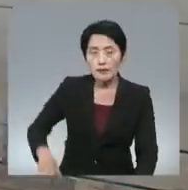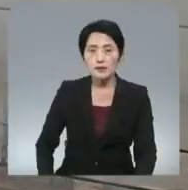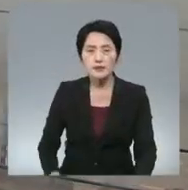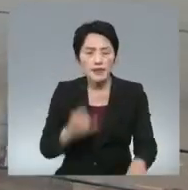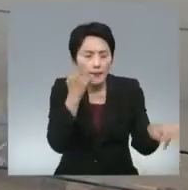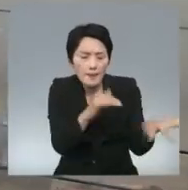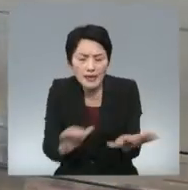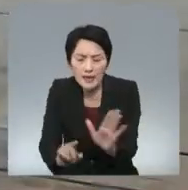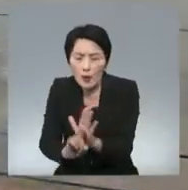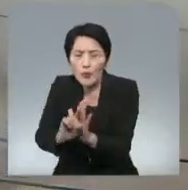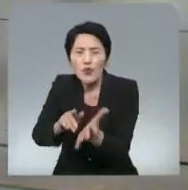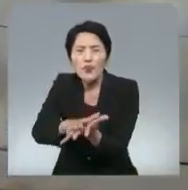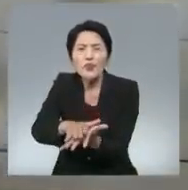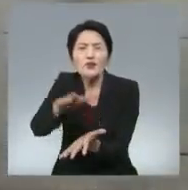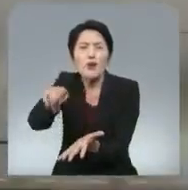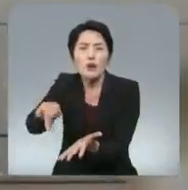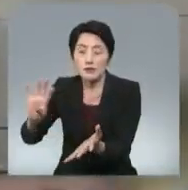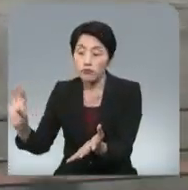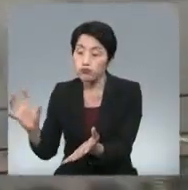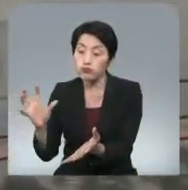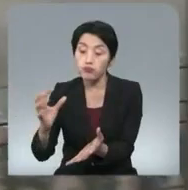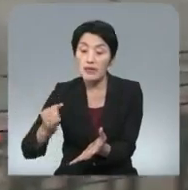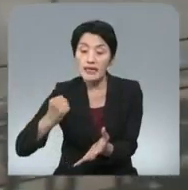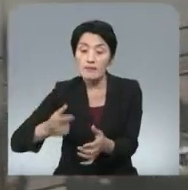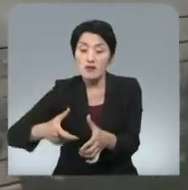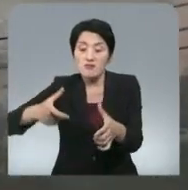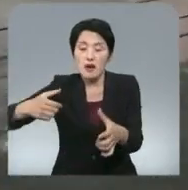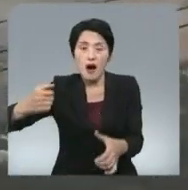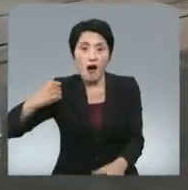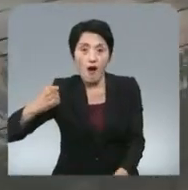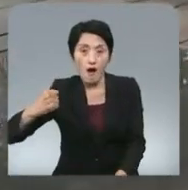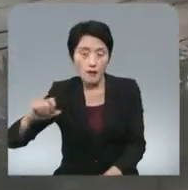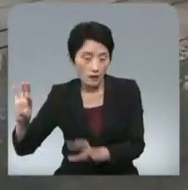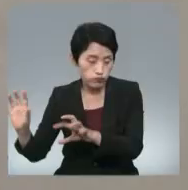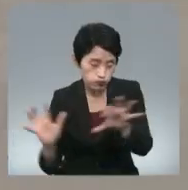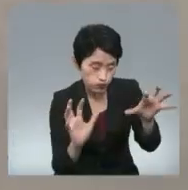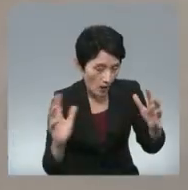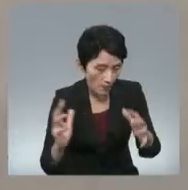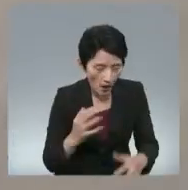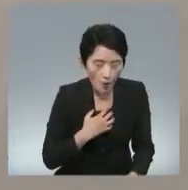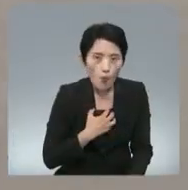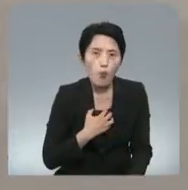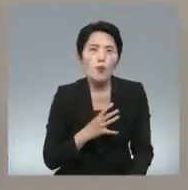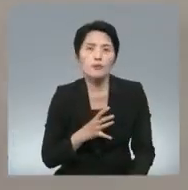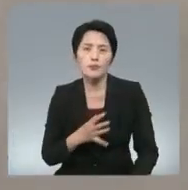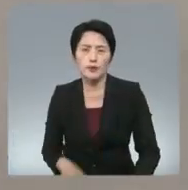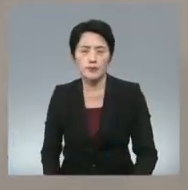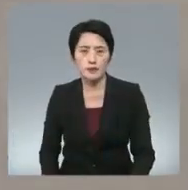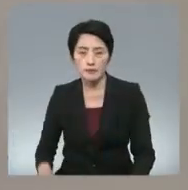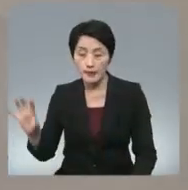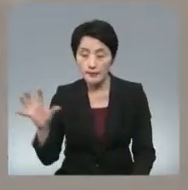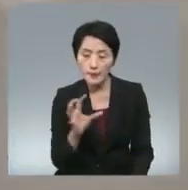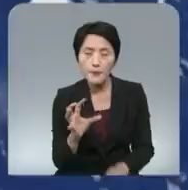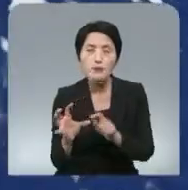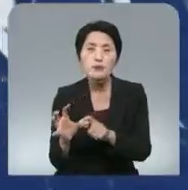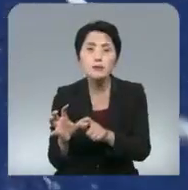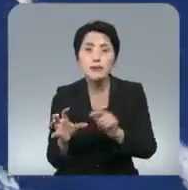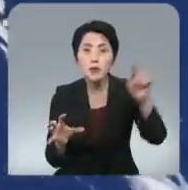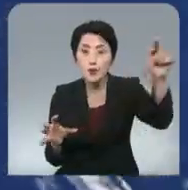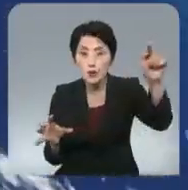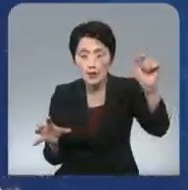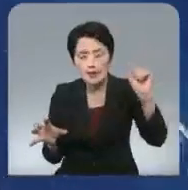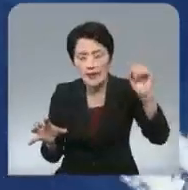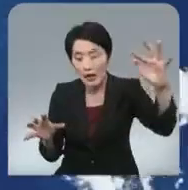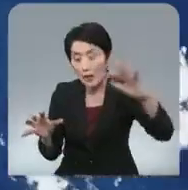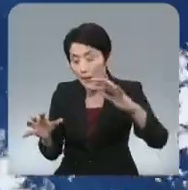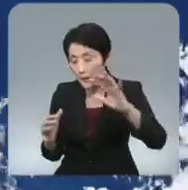cơn bão từ đầu năm đến nay đó là bởi cơn bão đã được tiếp thêm hơi ẩm vốn là nguồn năng lượng của bão sau khi đi qua vùng biển nhiệt đới với nhiệt